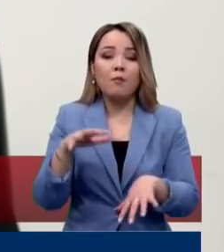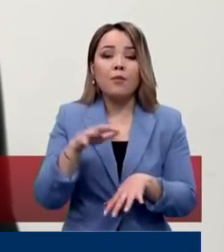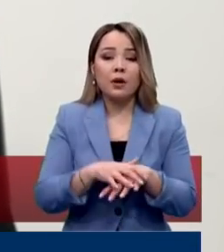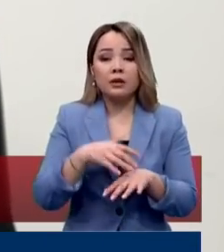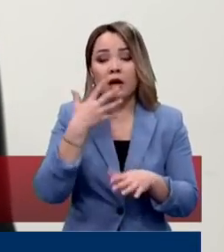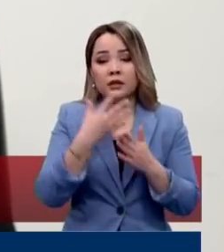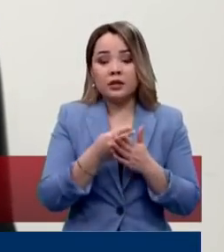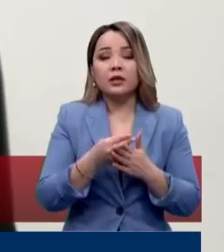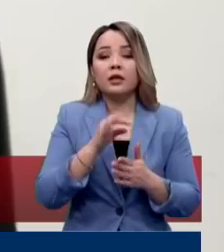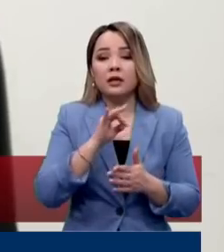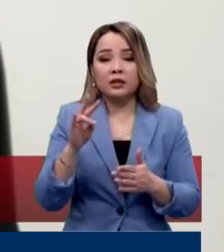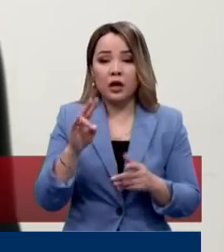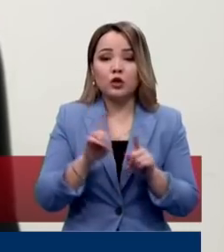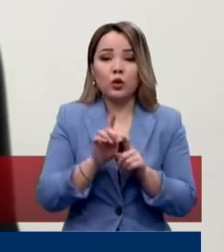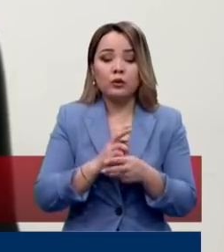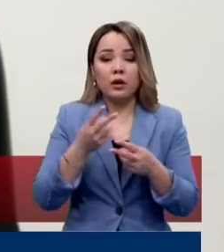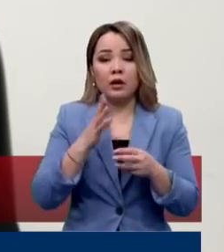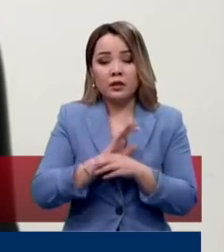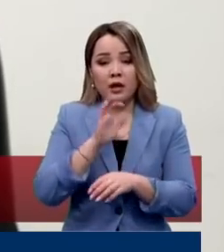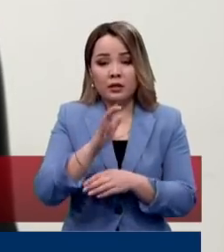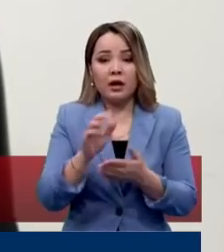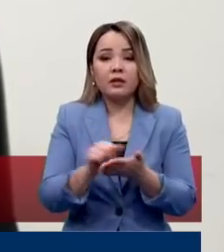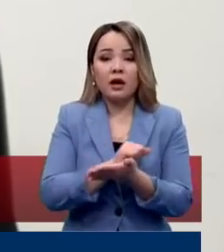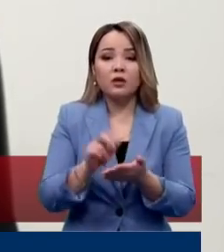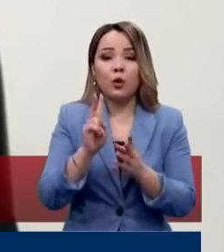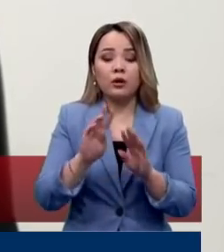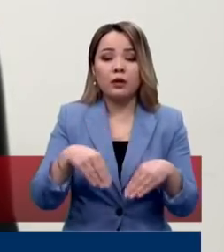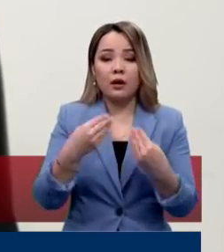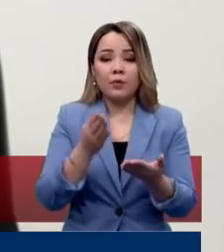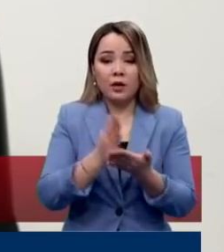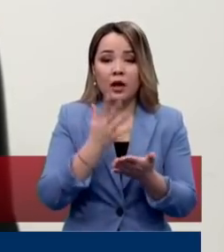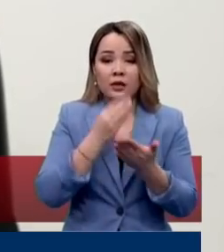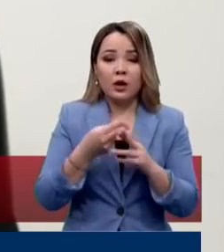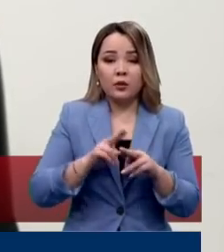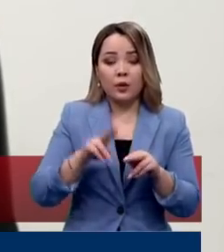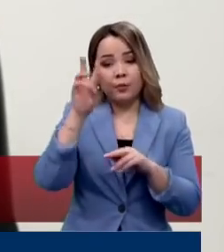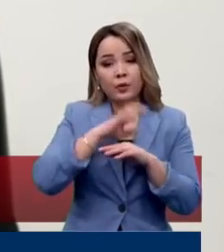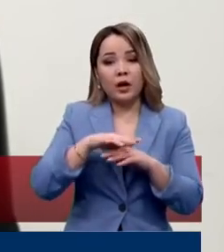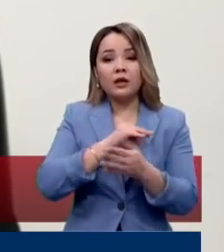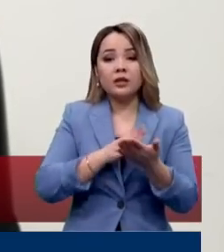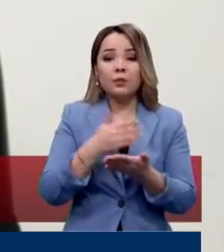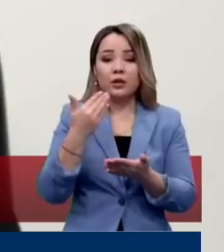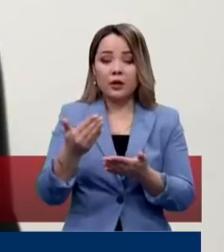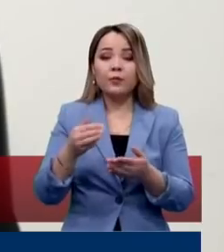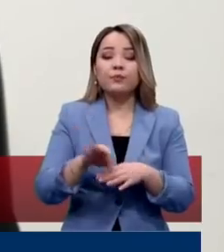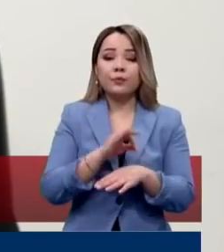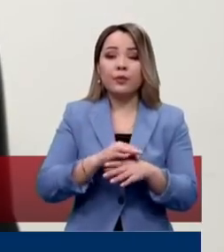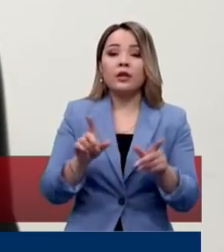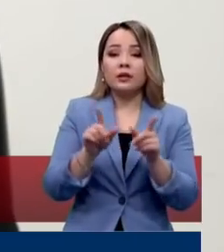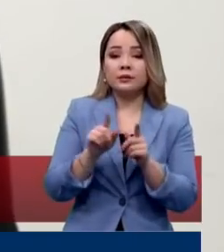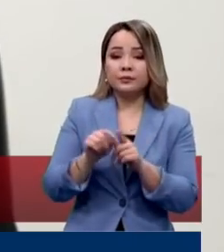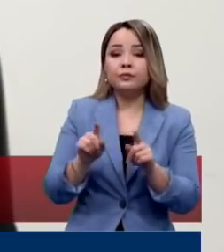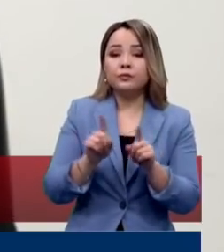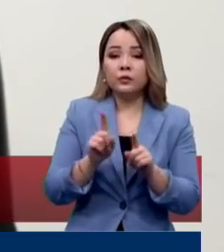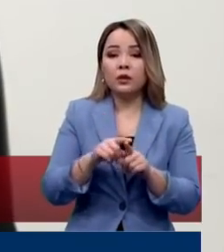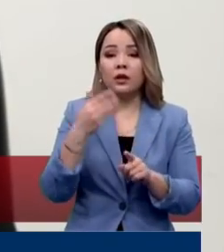жеке сәйкестендіру нөмірлерінің тізімін жібереді. Яғни декларация тапсырған, биыл тапсырған осы мемлекеттік қызметшілер, олардың жұбайлары, оларға теңестірілгендер